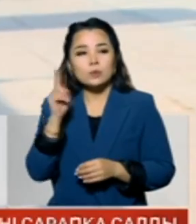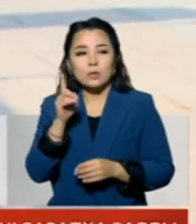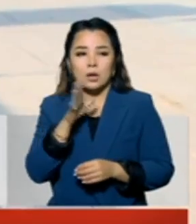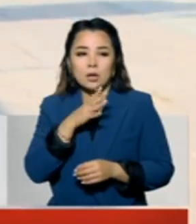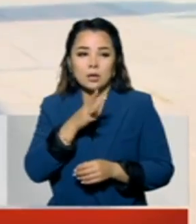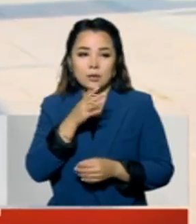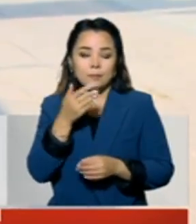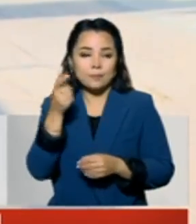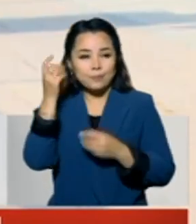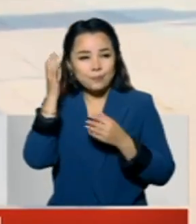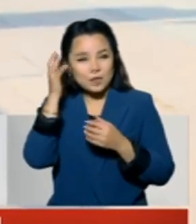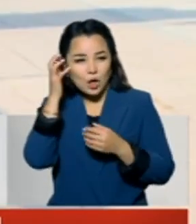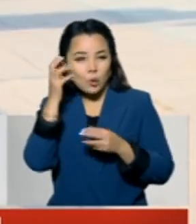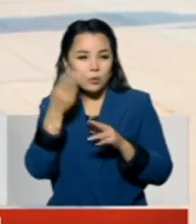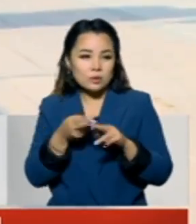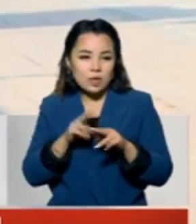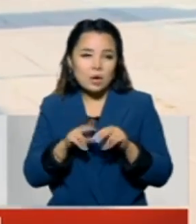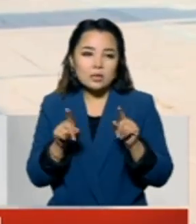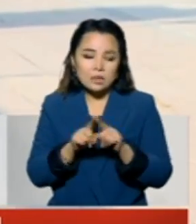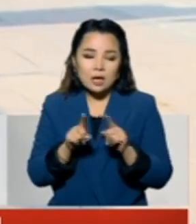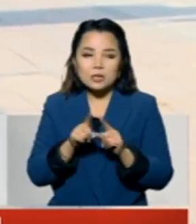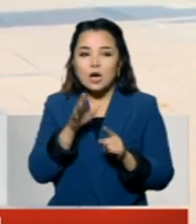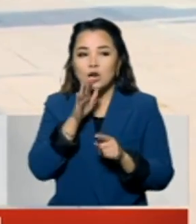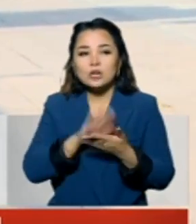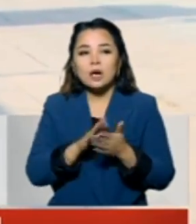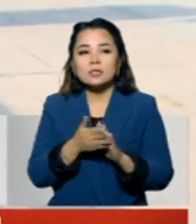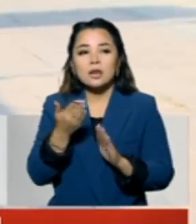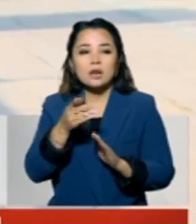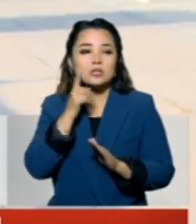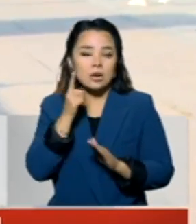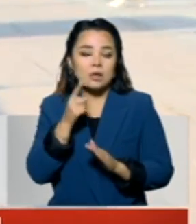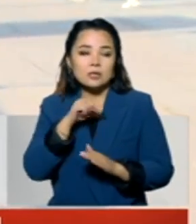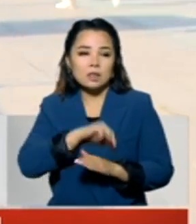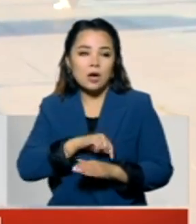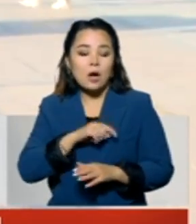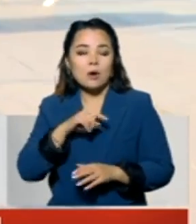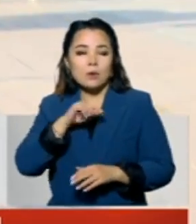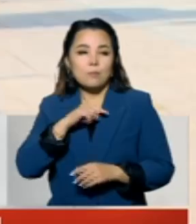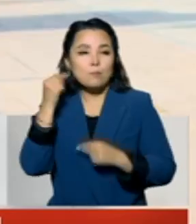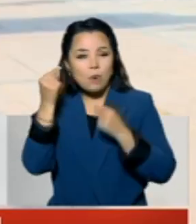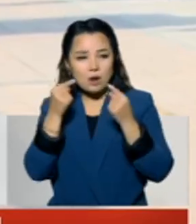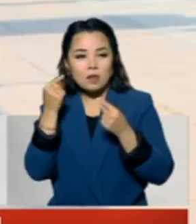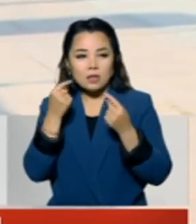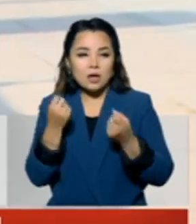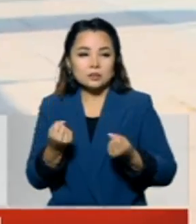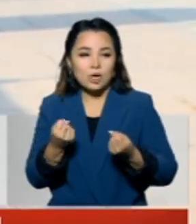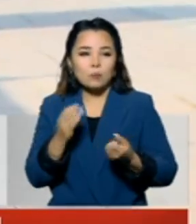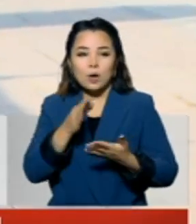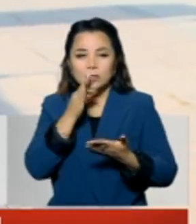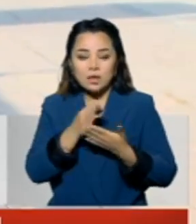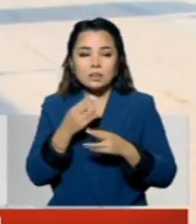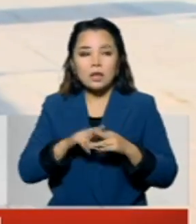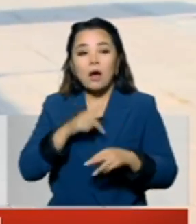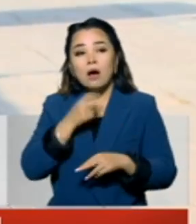кішкене болса да психологически қазіргі жастарда қатаяды да морально. Сондықтан